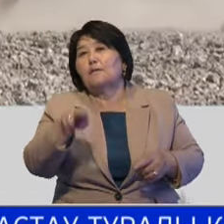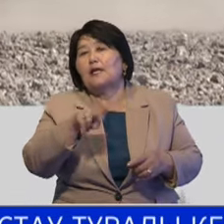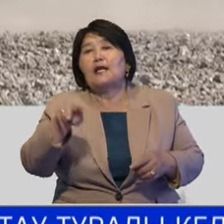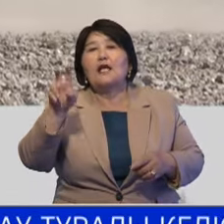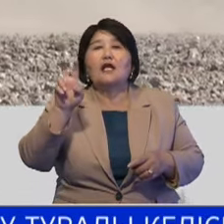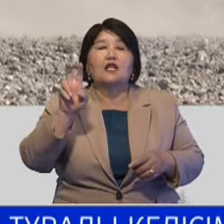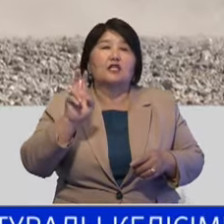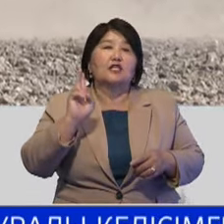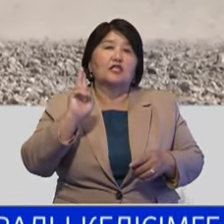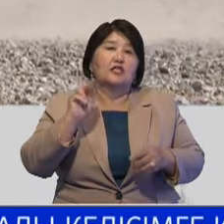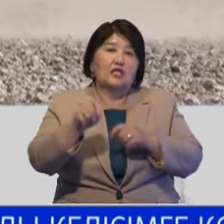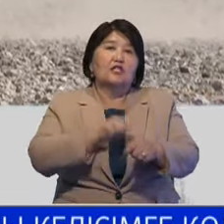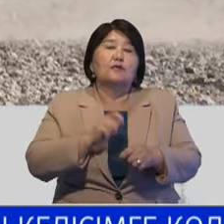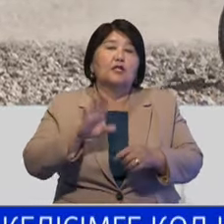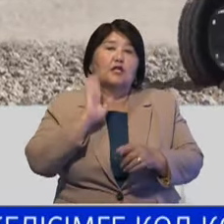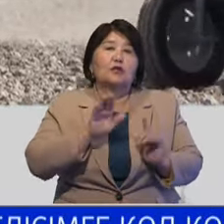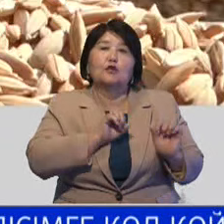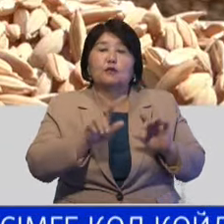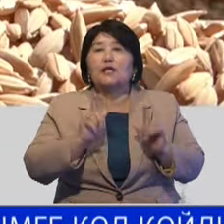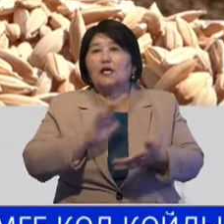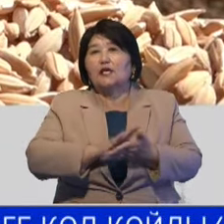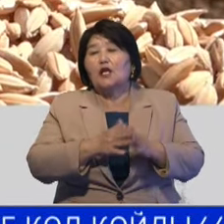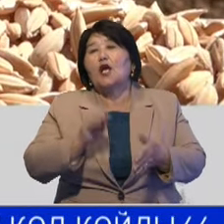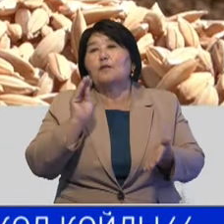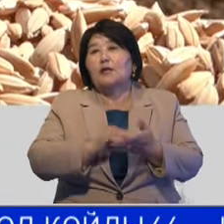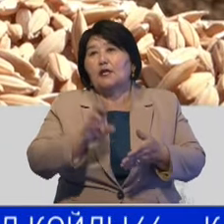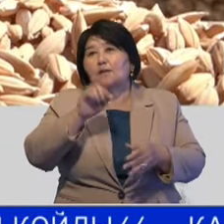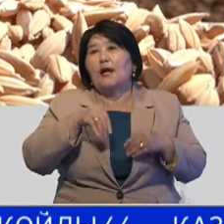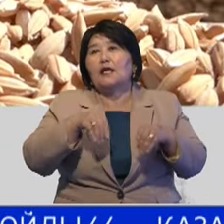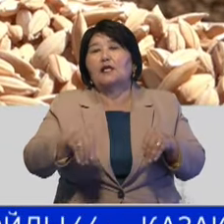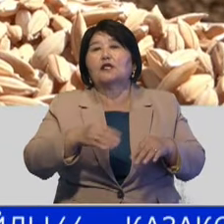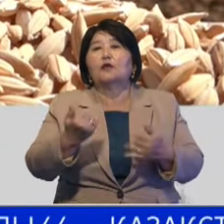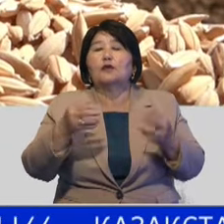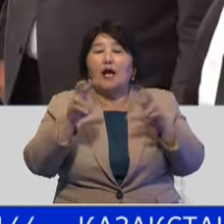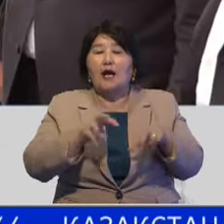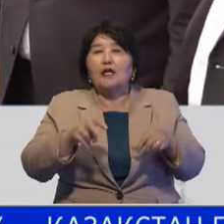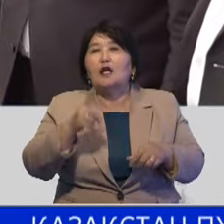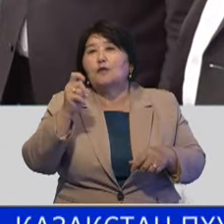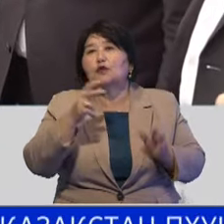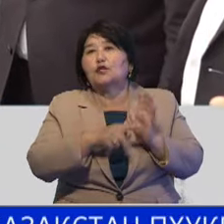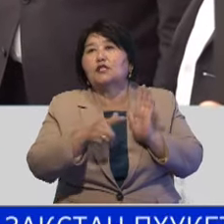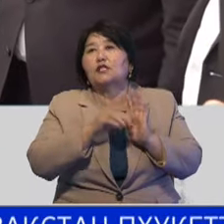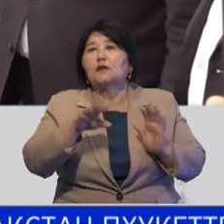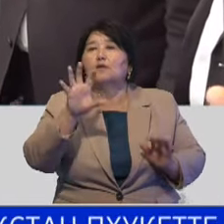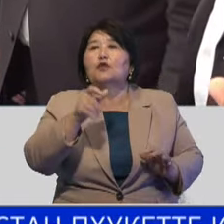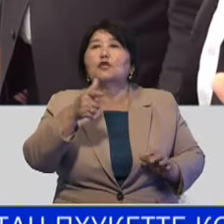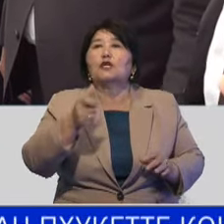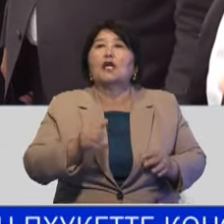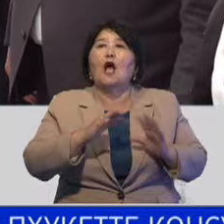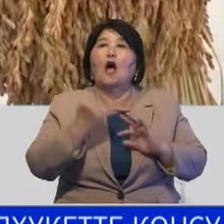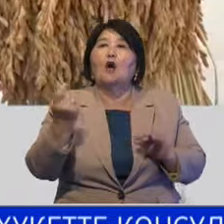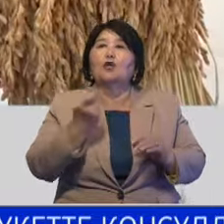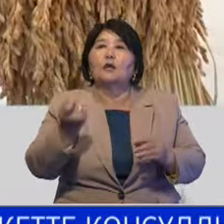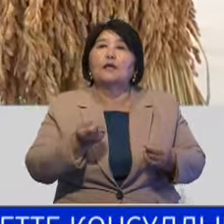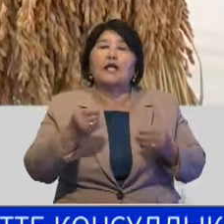су жіберуге келісім жасалынды. Белгіленген су лимитіне сәйкес егіс көлемі қайта қаралып, 187 500 гектарға ауыл